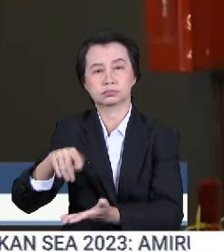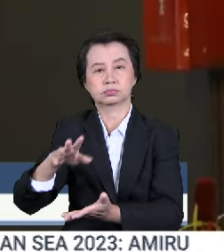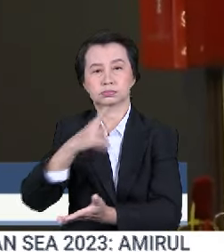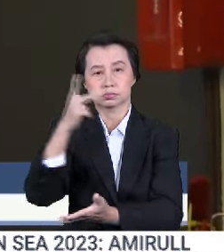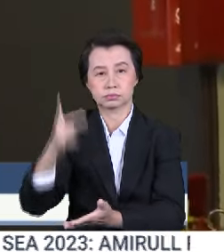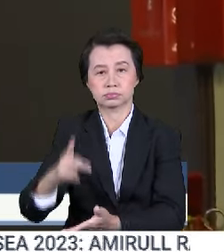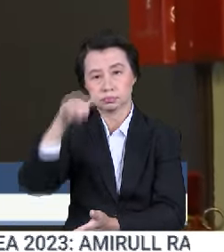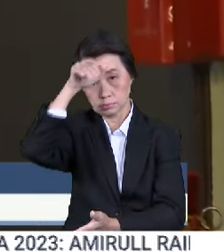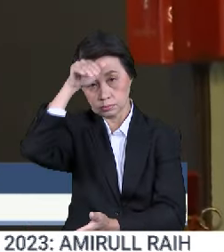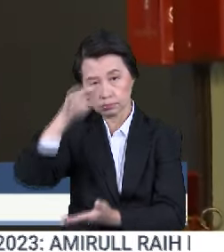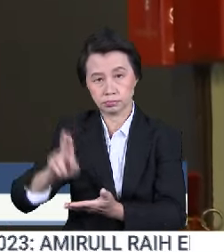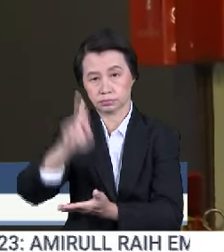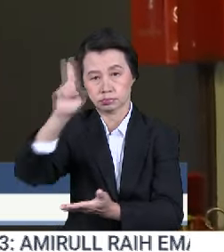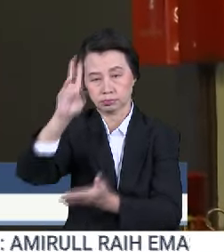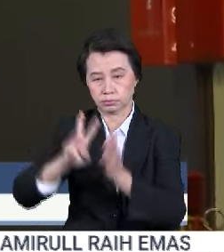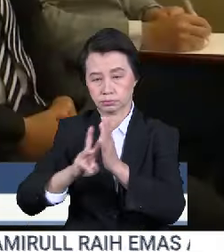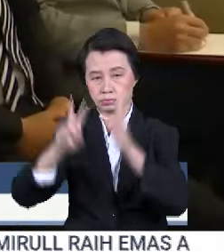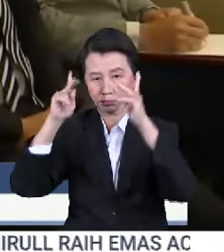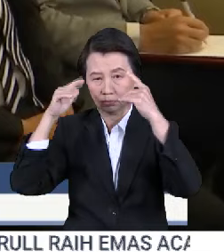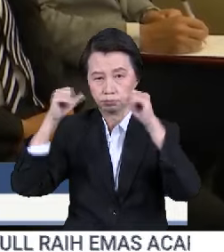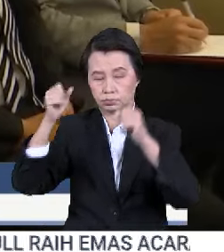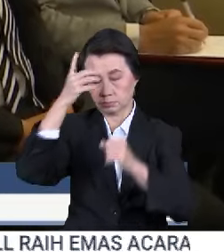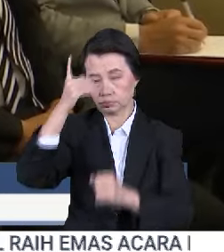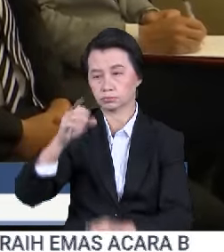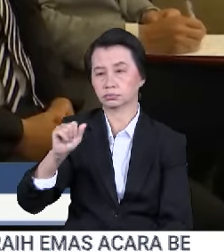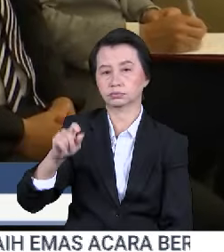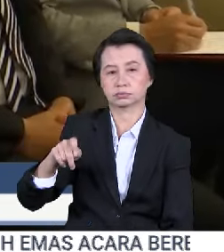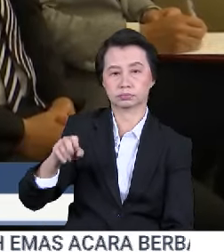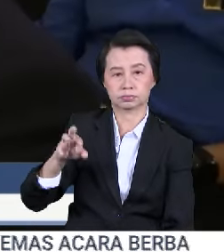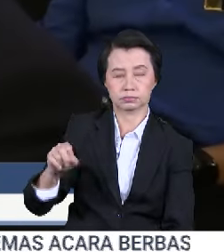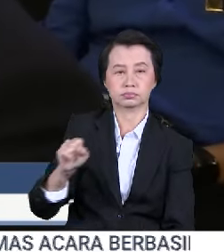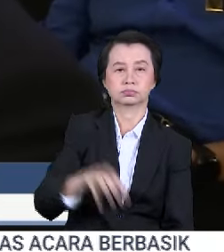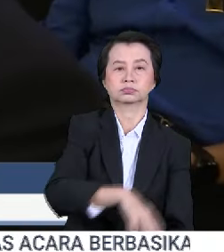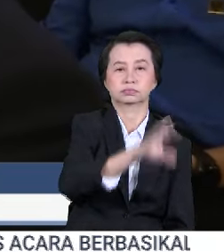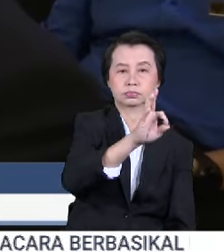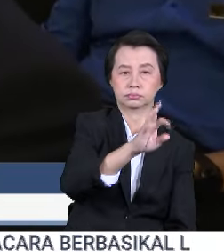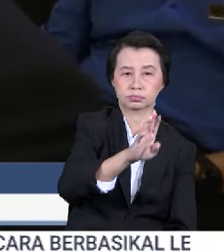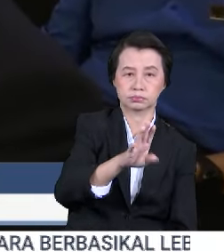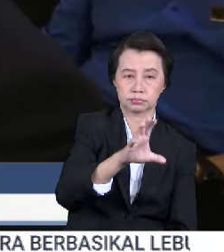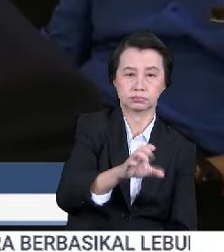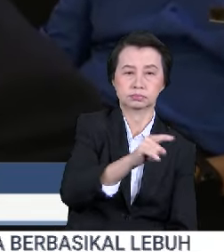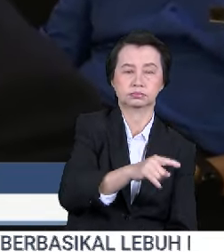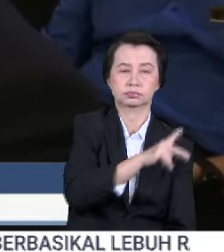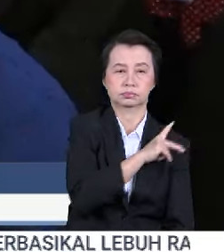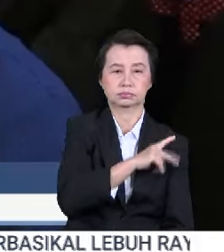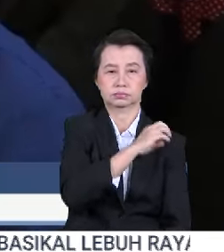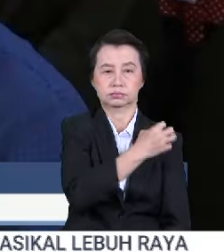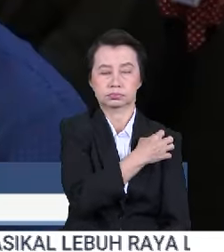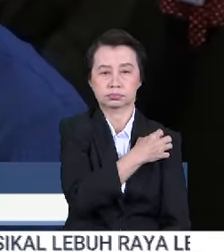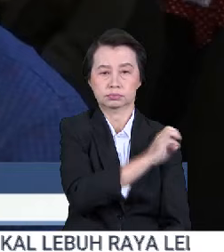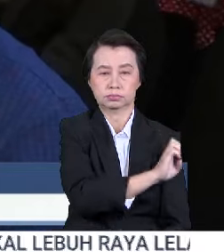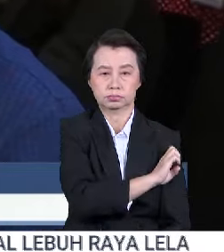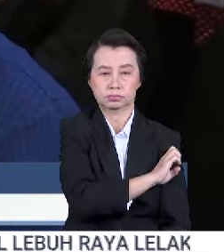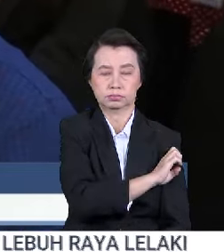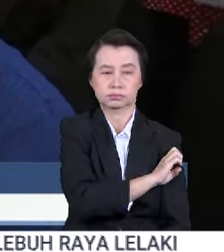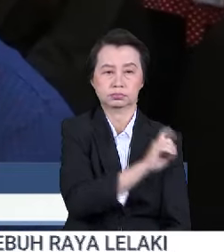University diwakili oleh presidennya profesi Brandes Popeye SFC pula diwakili oleh ketua pegawai eksekutifnya